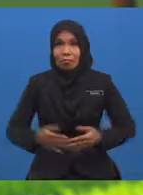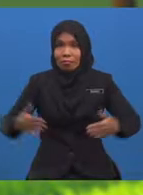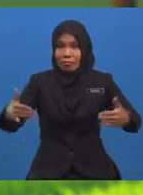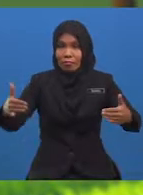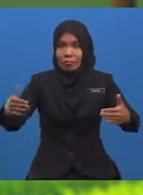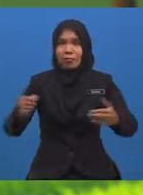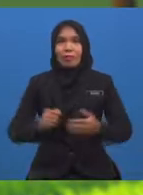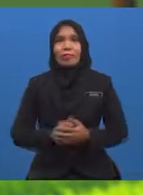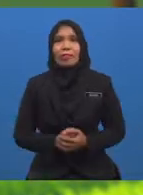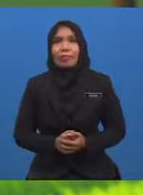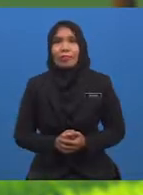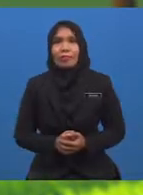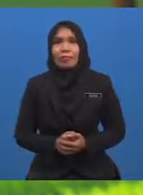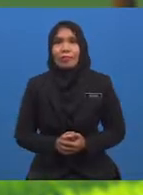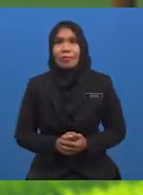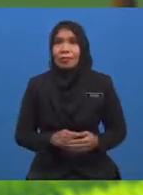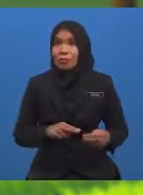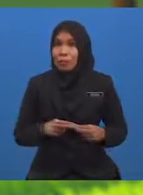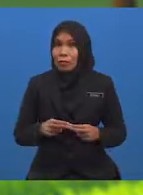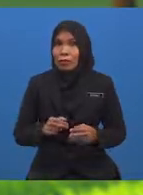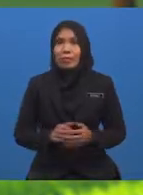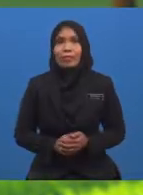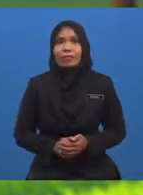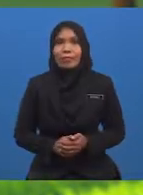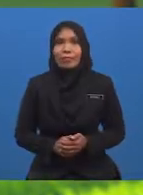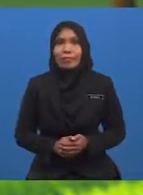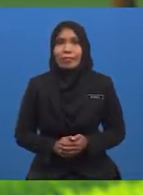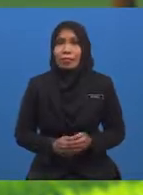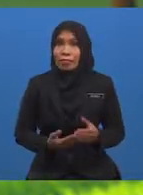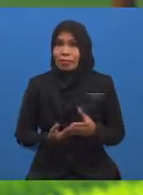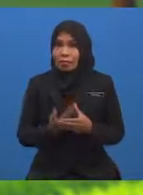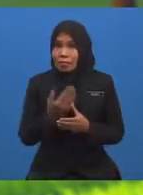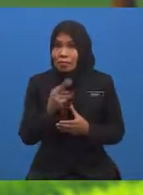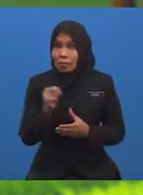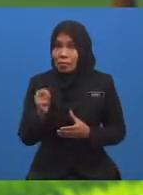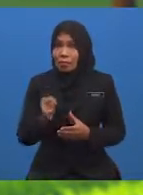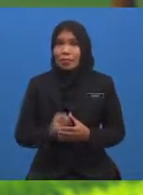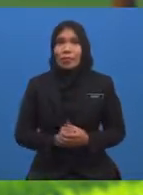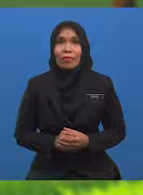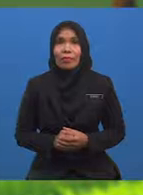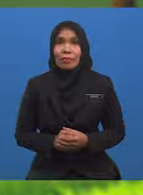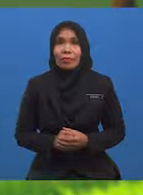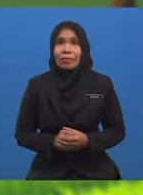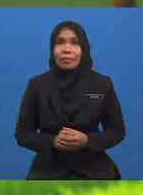besar. Perubahan pembesaran tumbuhan berlaku apabila tumbuhan